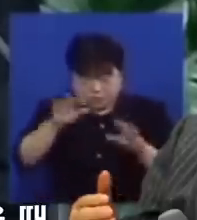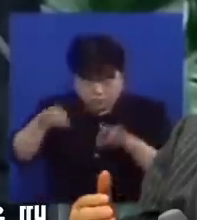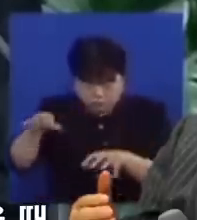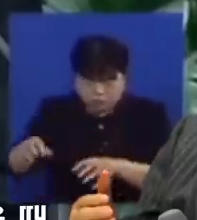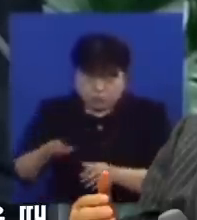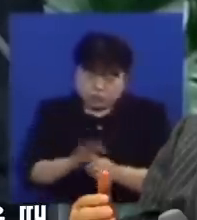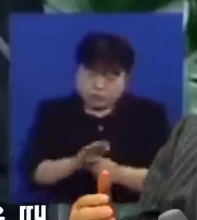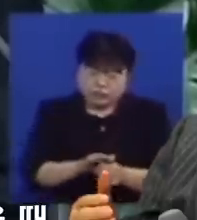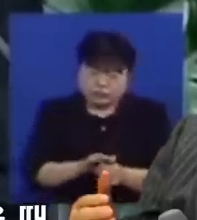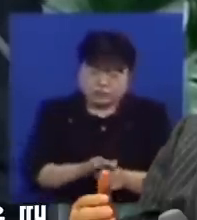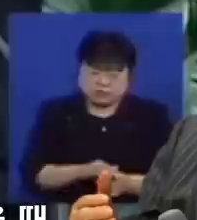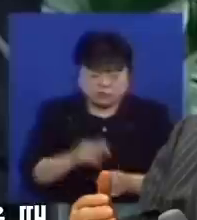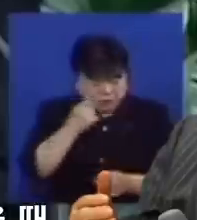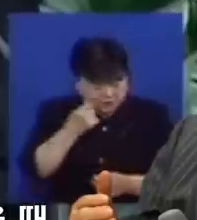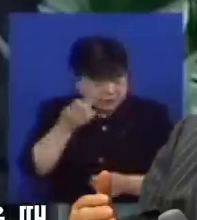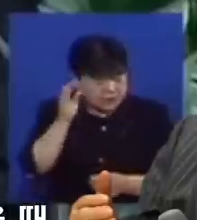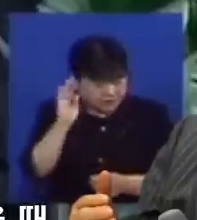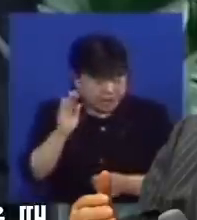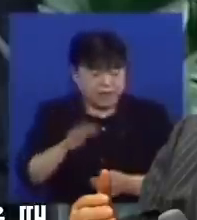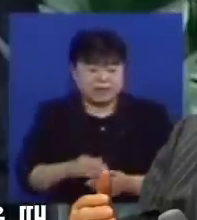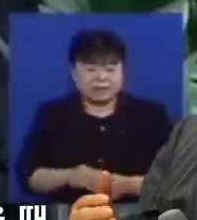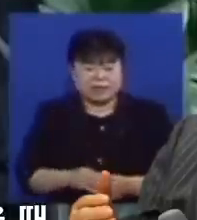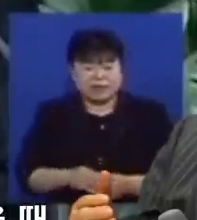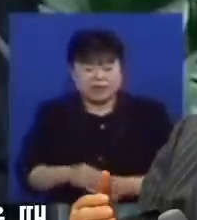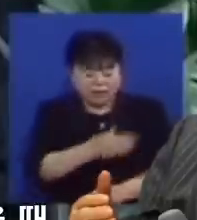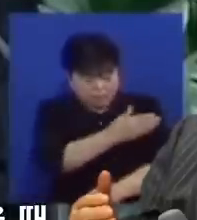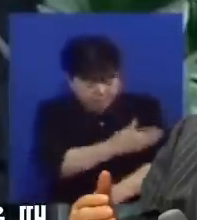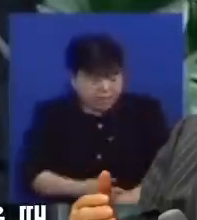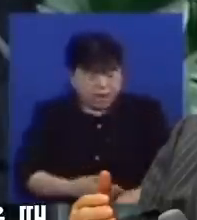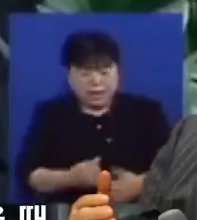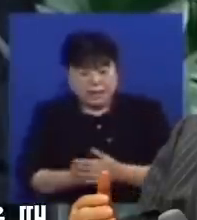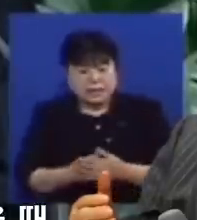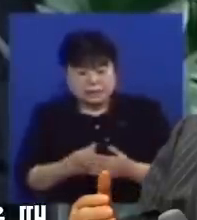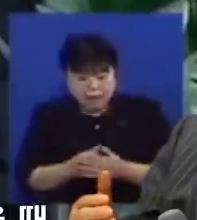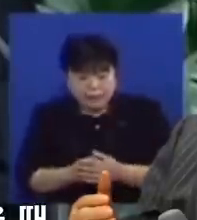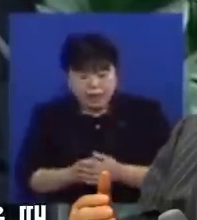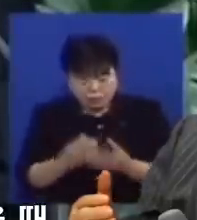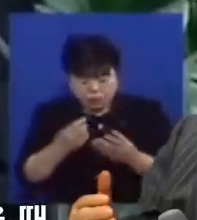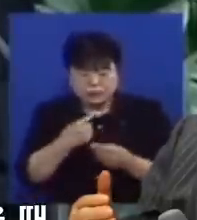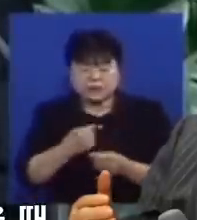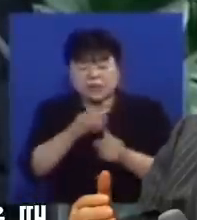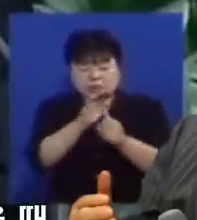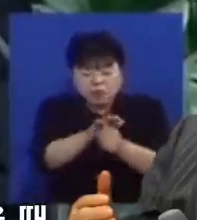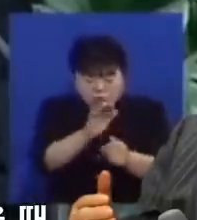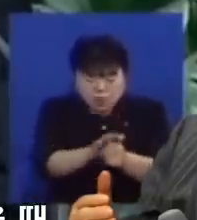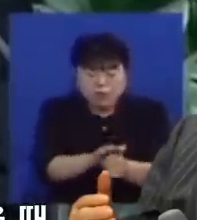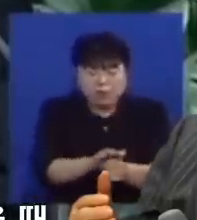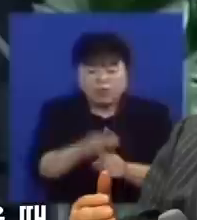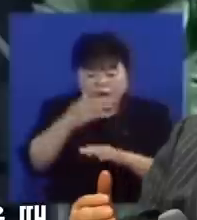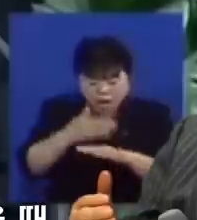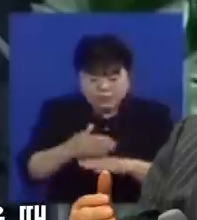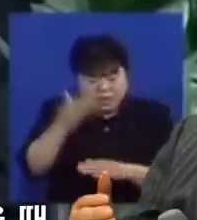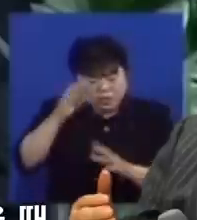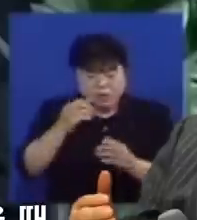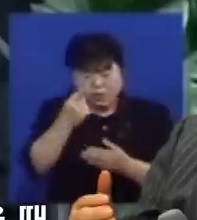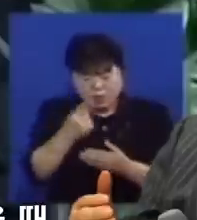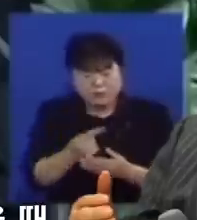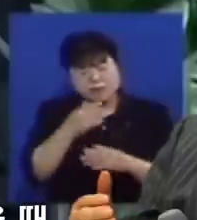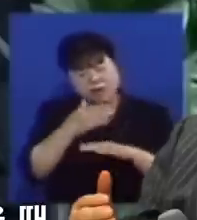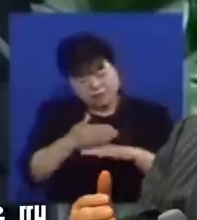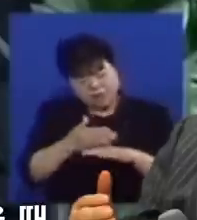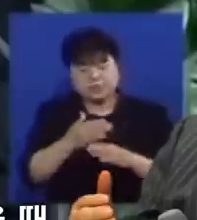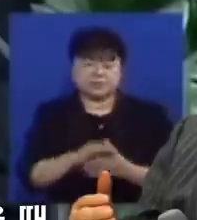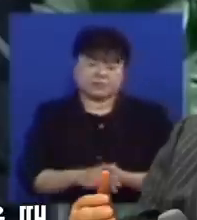만들지 않았겠지 않느냐. 내가 고통 중에 있었으니 고통당하는 사람을 도와주시니 얼마나 감사하냐. 또 한국에 와서